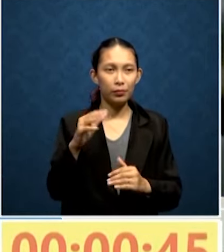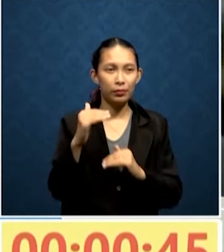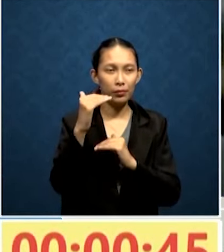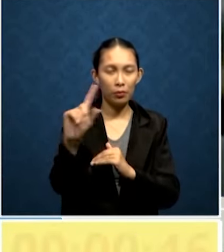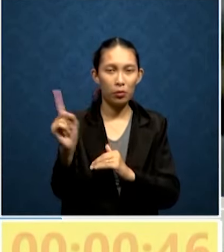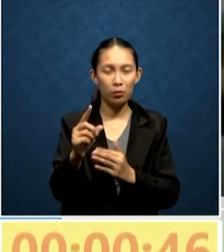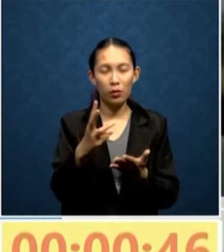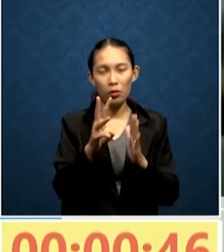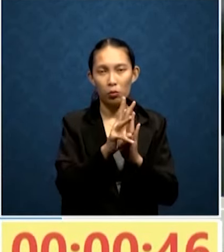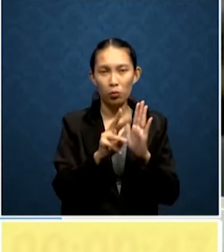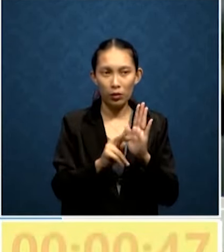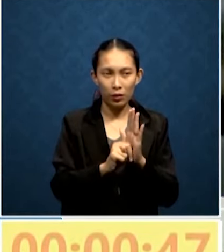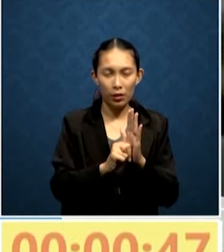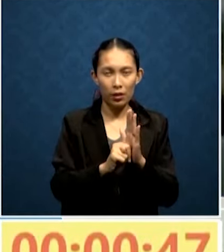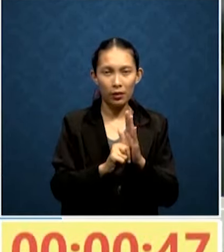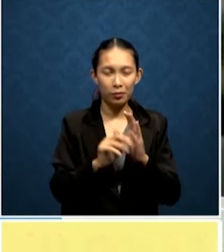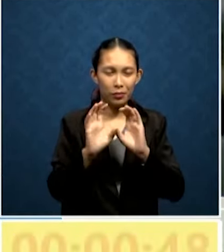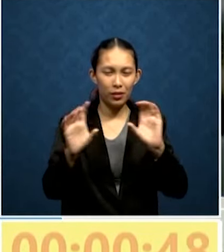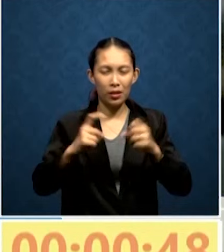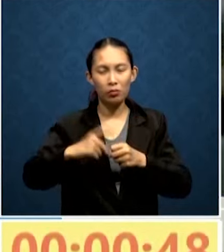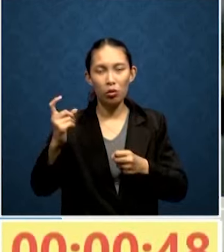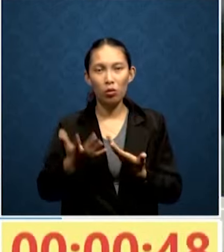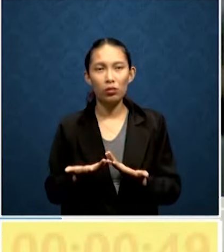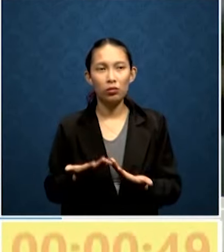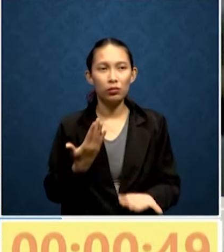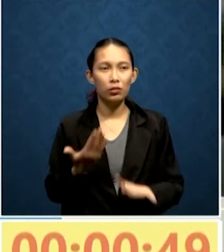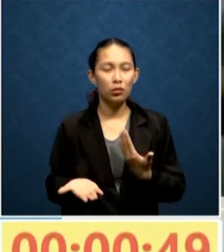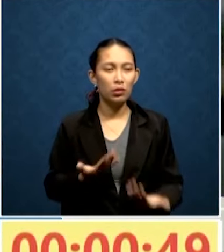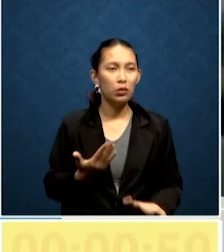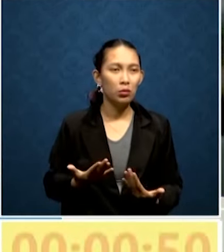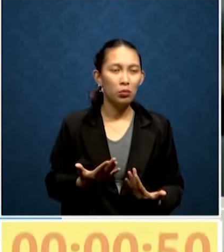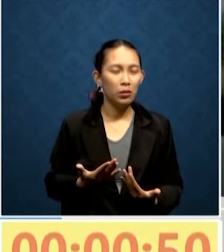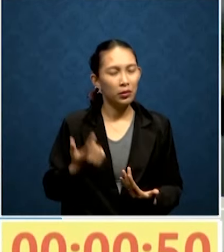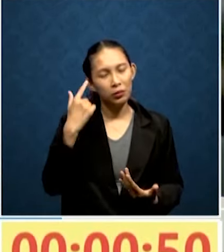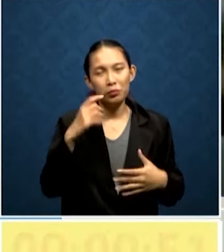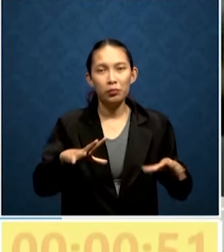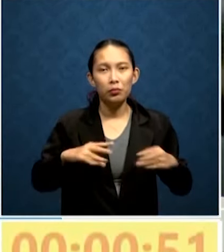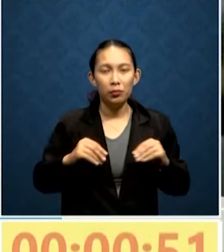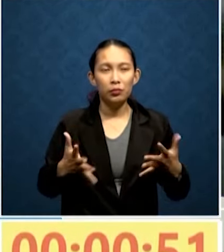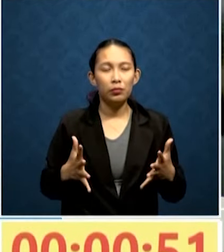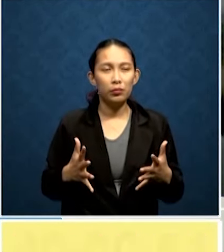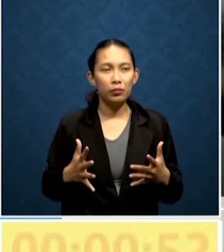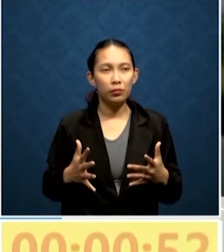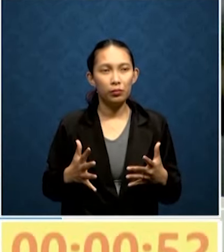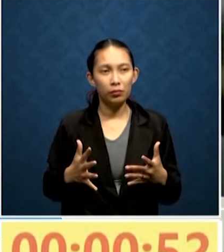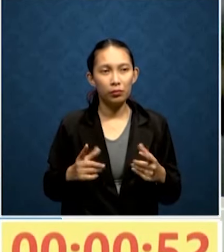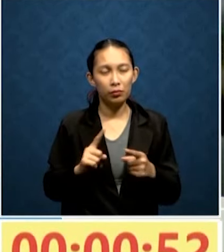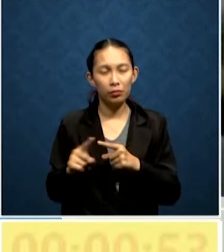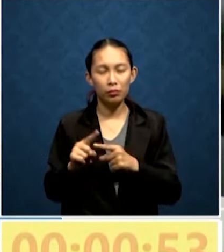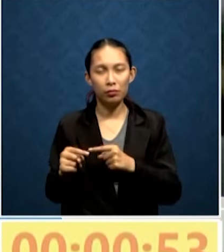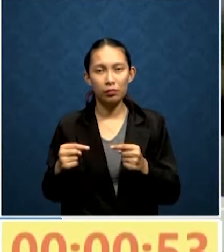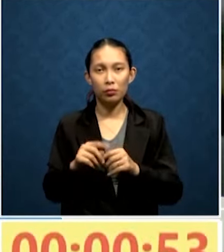องวินัยการออกจากราชการการอุทธรณ์และการร้องทุกข์เหมือนกับกฎหมายข้าราชการพลเ